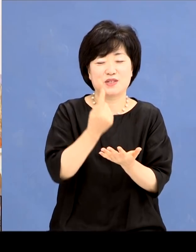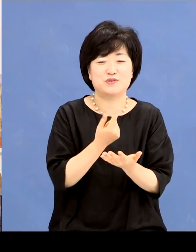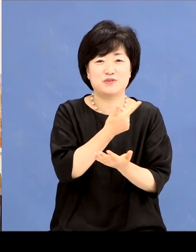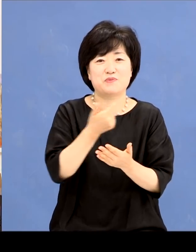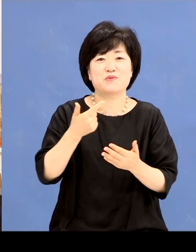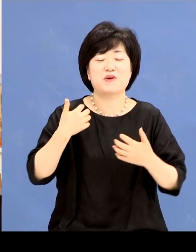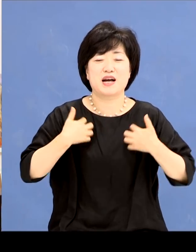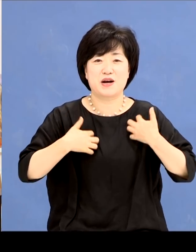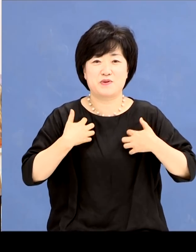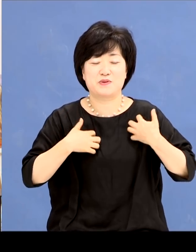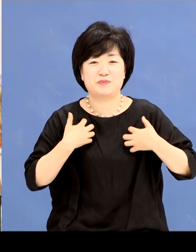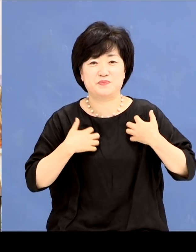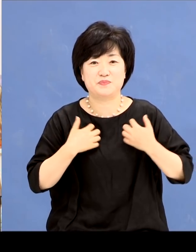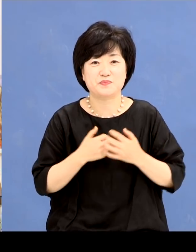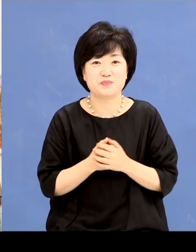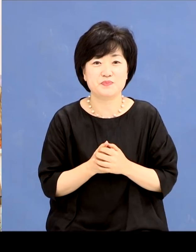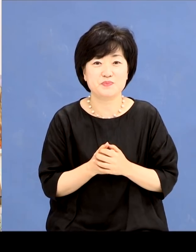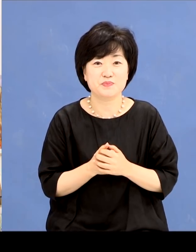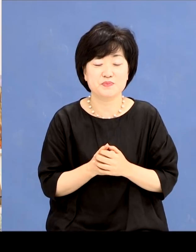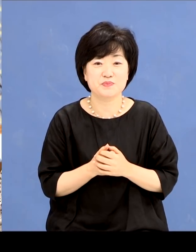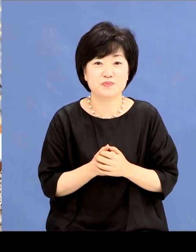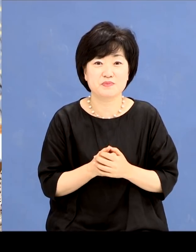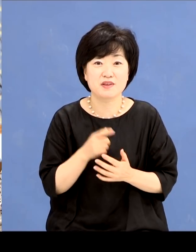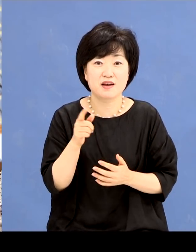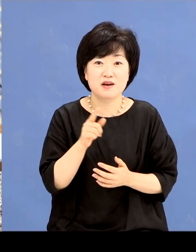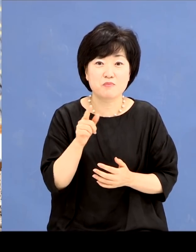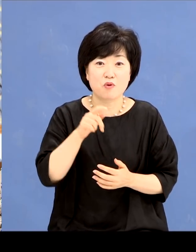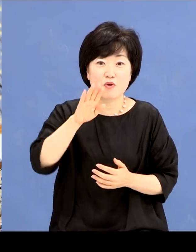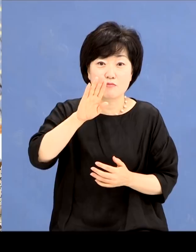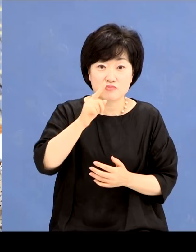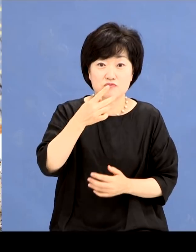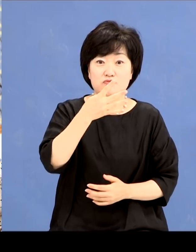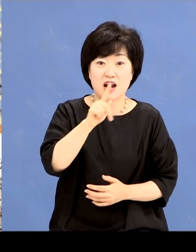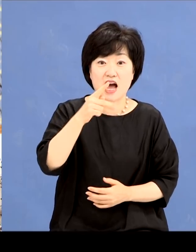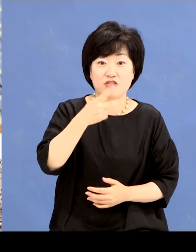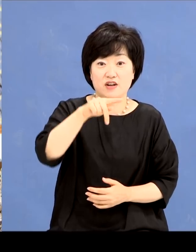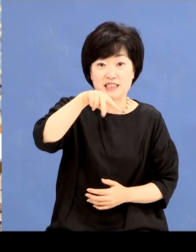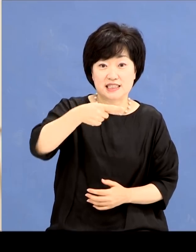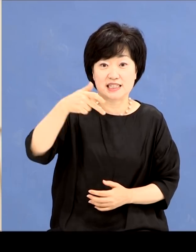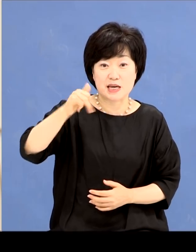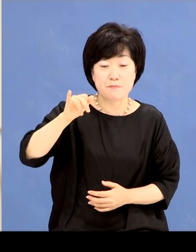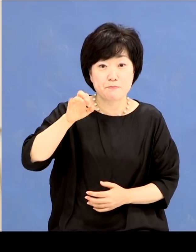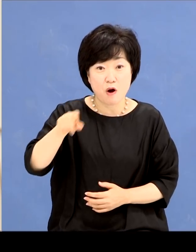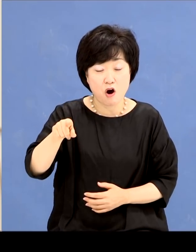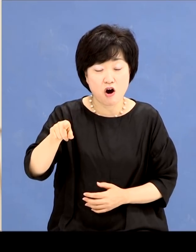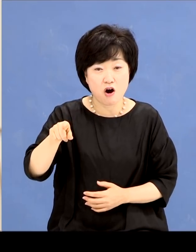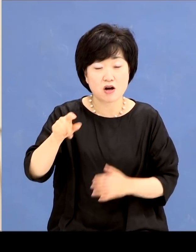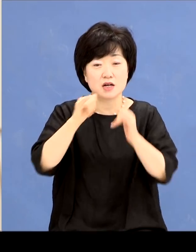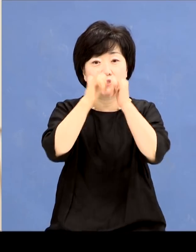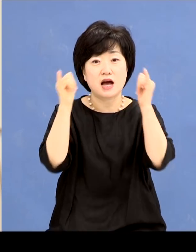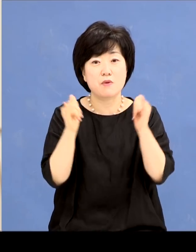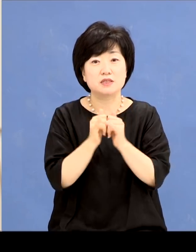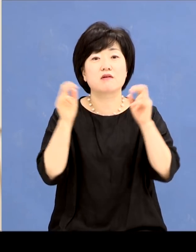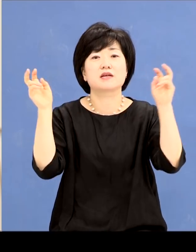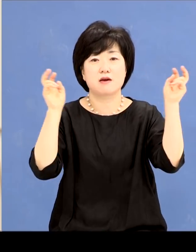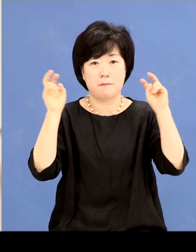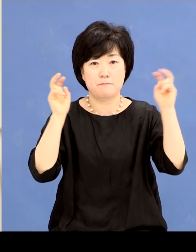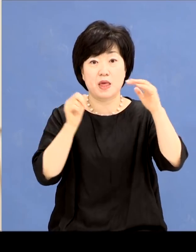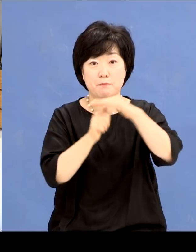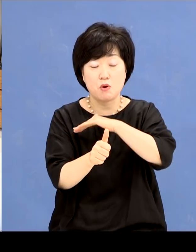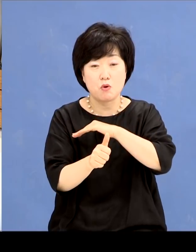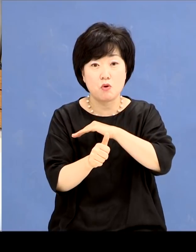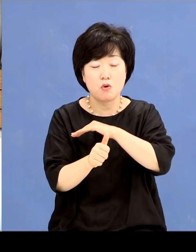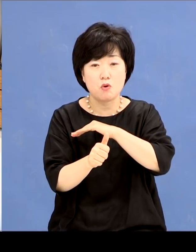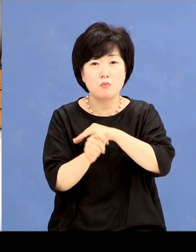감사드리고요. 네, 너무 감사합니다. 저희가 이렇게 좀 소개받기로는 브라더스 키퍼란 사회적 기업의 대표시라고 네네. 말씀을